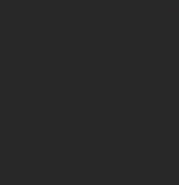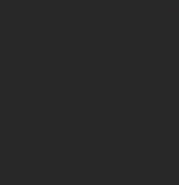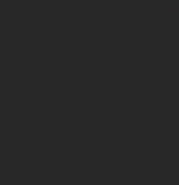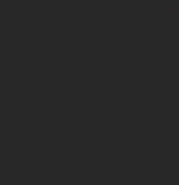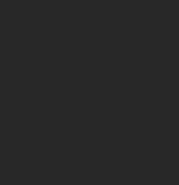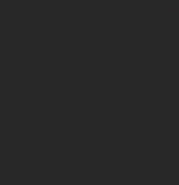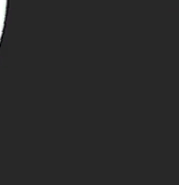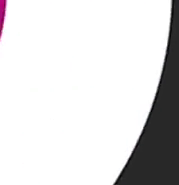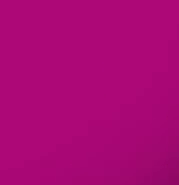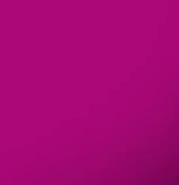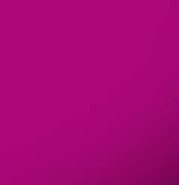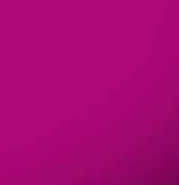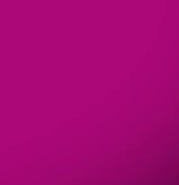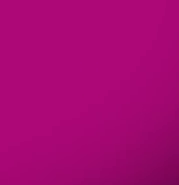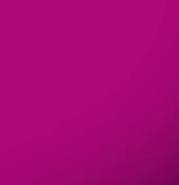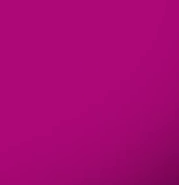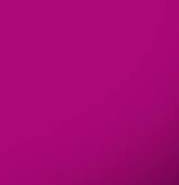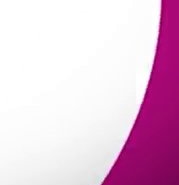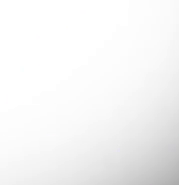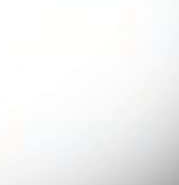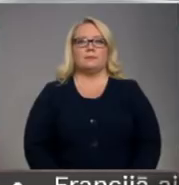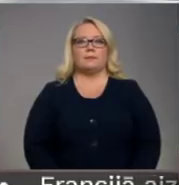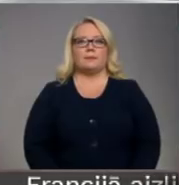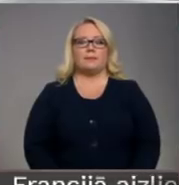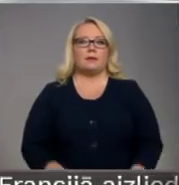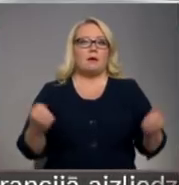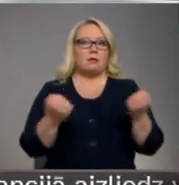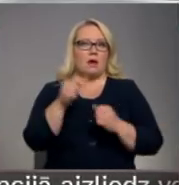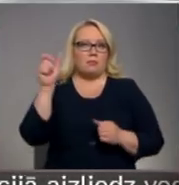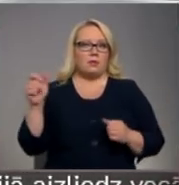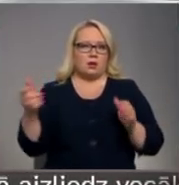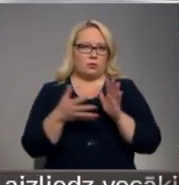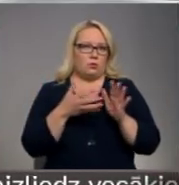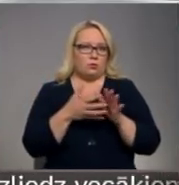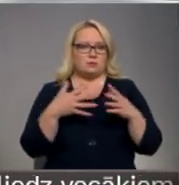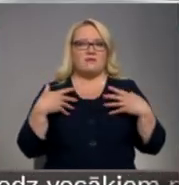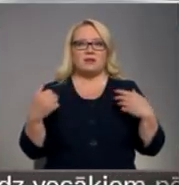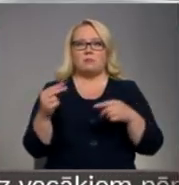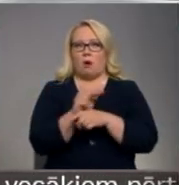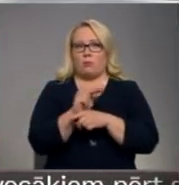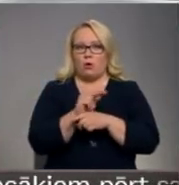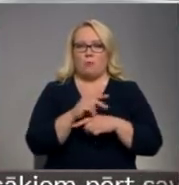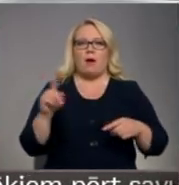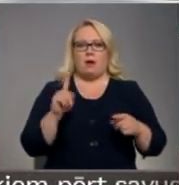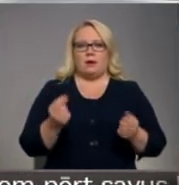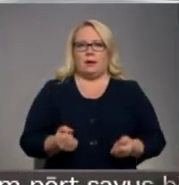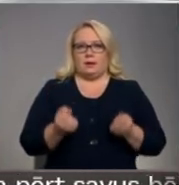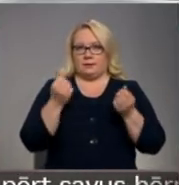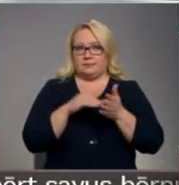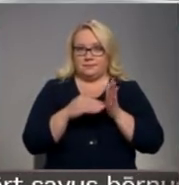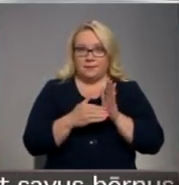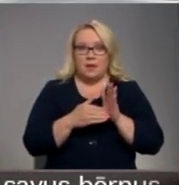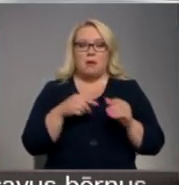Re, viss ēters ir te! Darbā roku trūkums veselības aprūpē ir